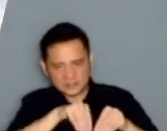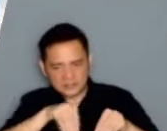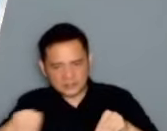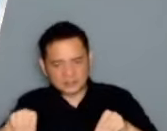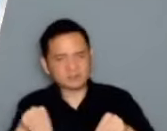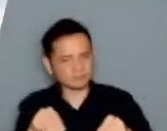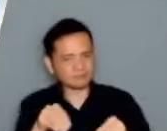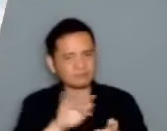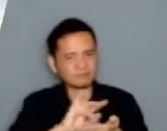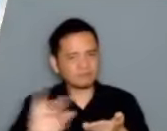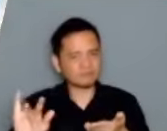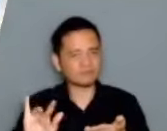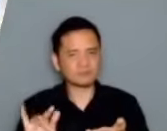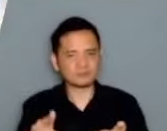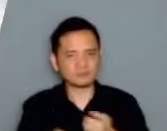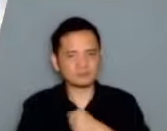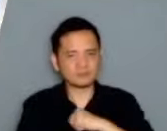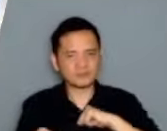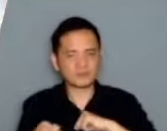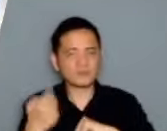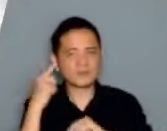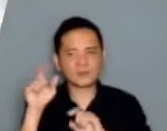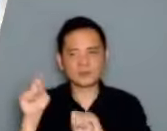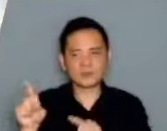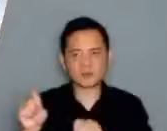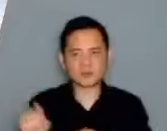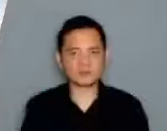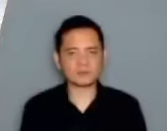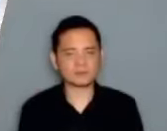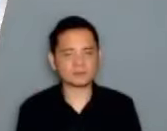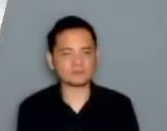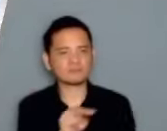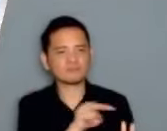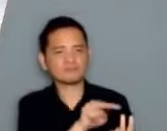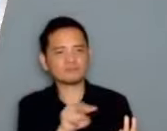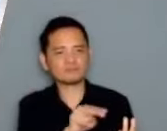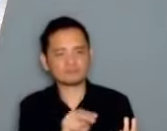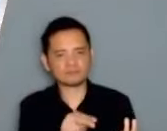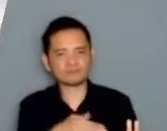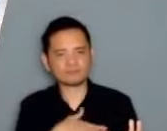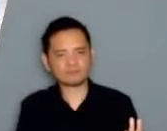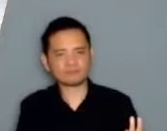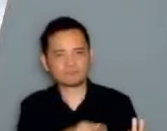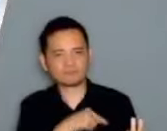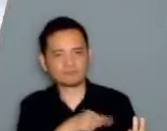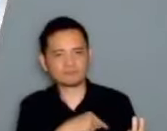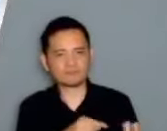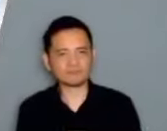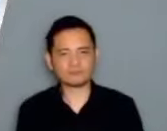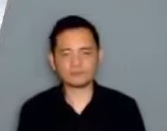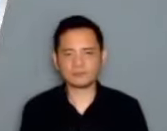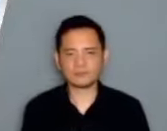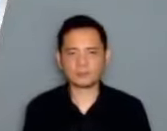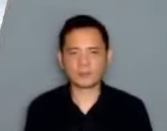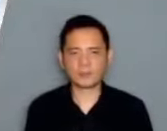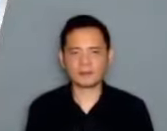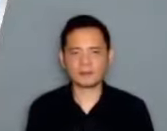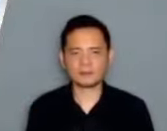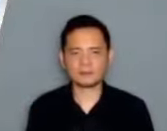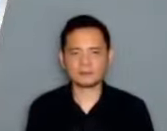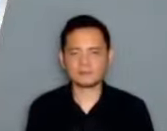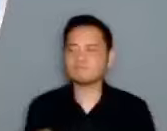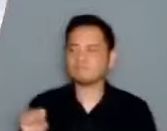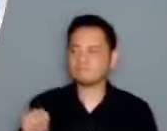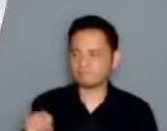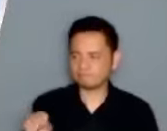po. Aminado naman ang mga arestadong suspect sa pagnanakaw. Natutulog ako. Ngayon sabi, itulak daw yung motor. Dala po